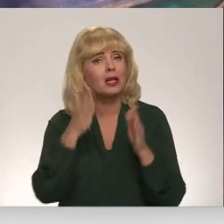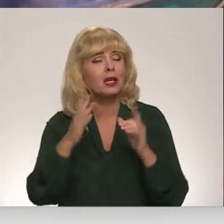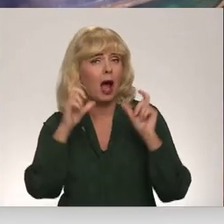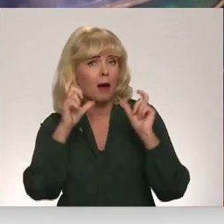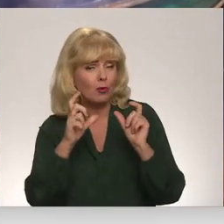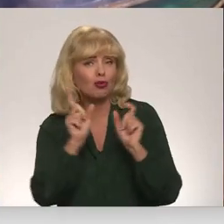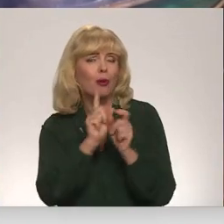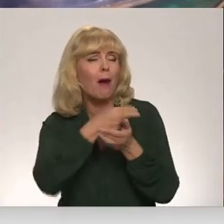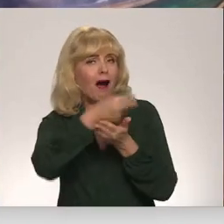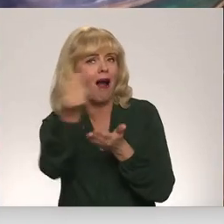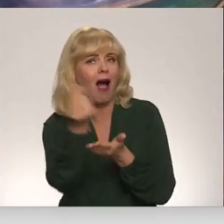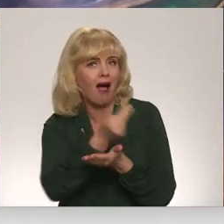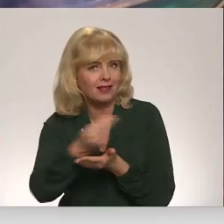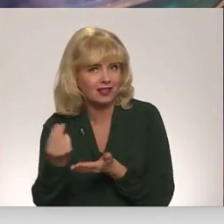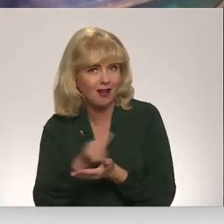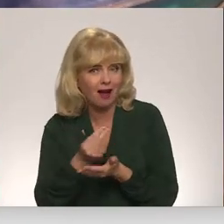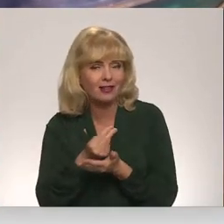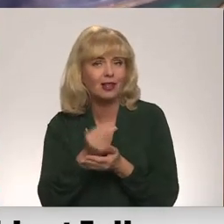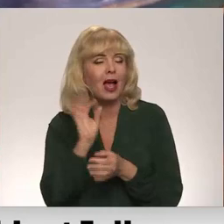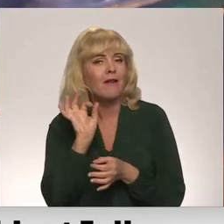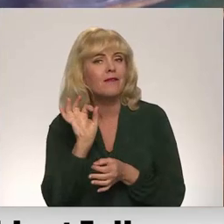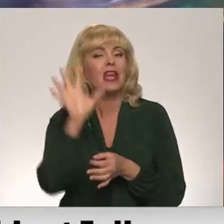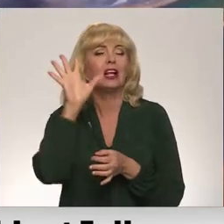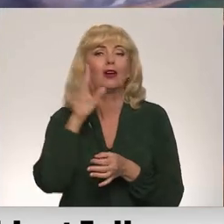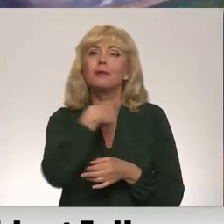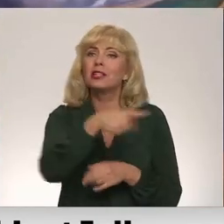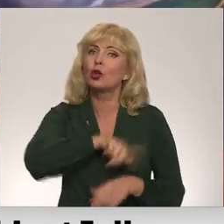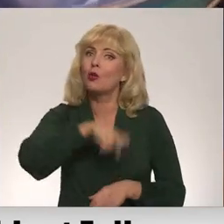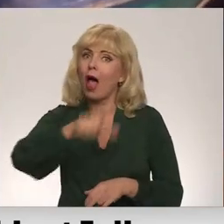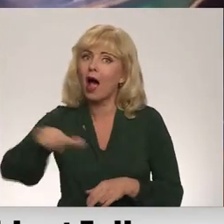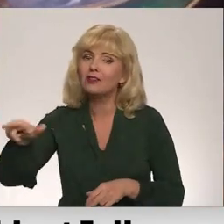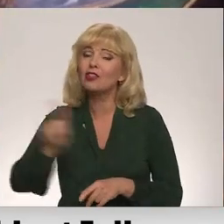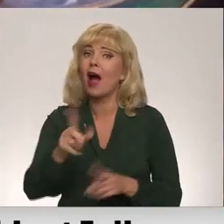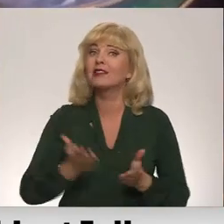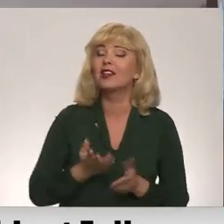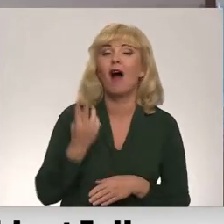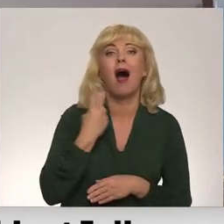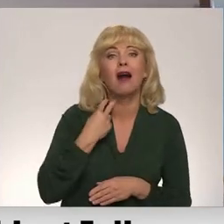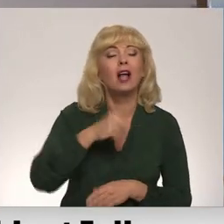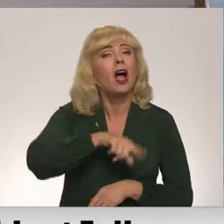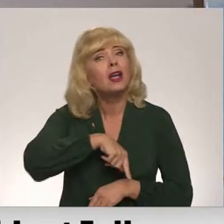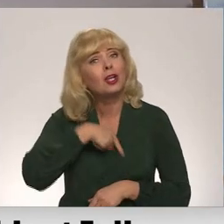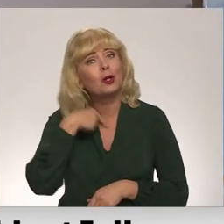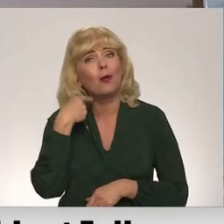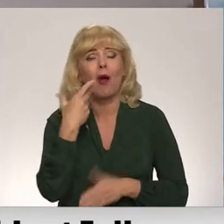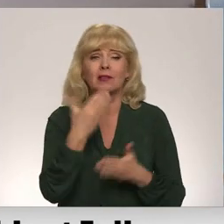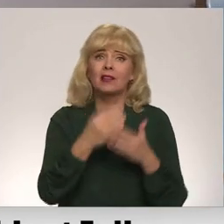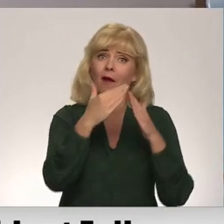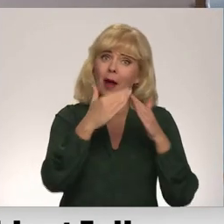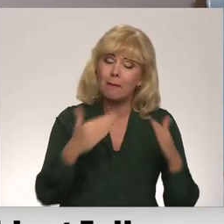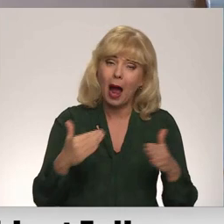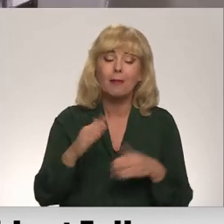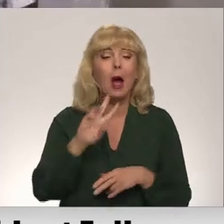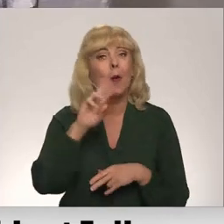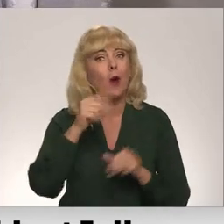arī ielikt šo feelingu priekš citiem latviešiem, kas varbūt ir Anglijā un viņi ilgojās pēc mājām. Un otrs, ko